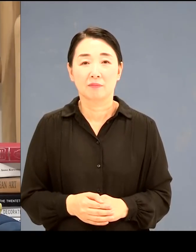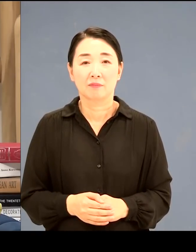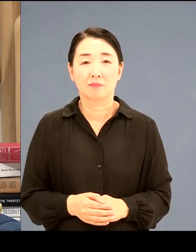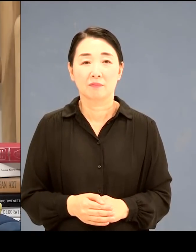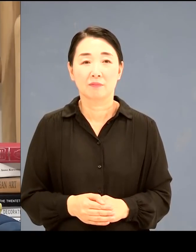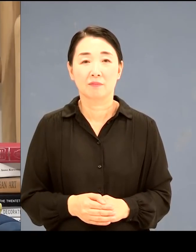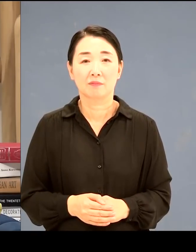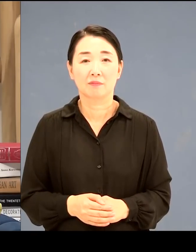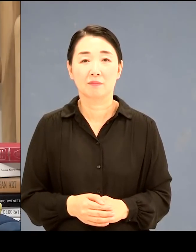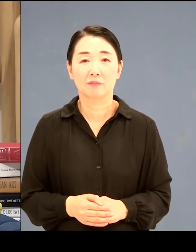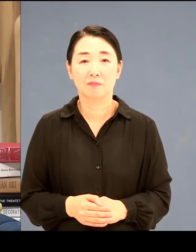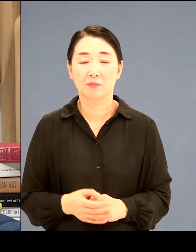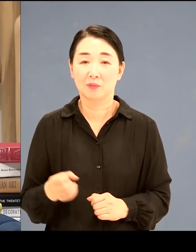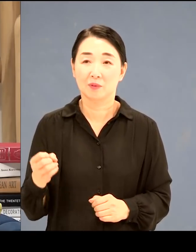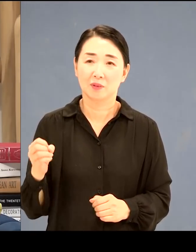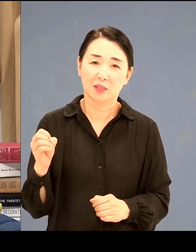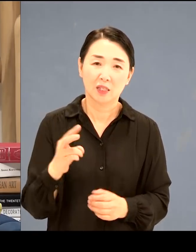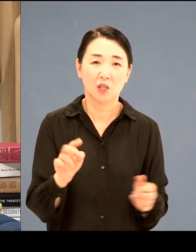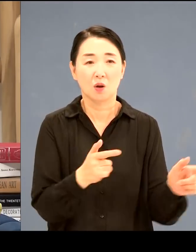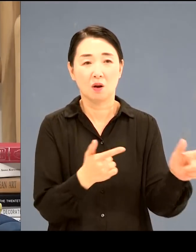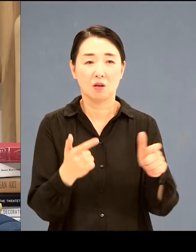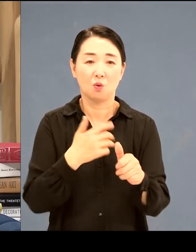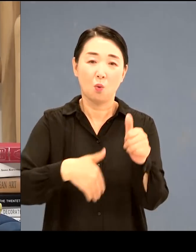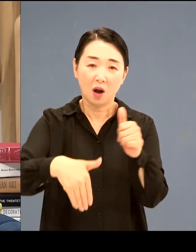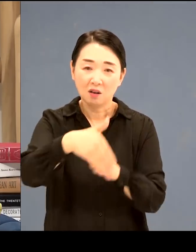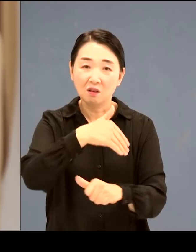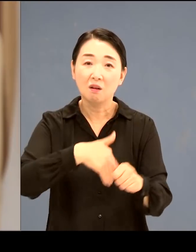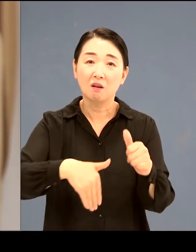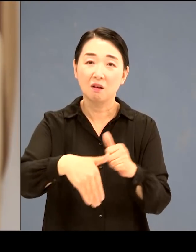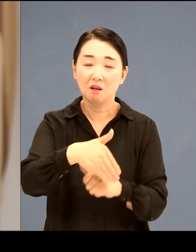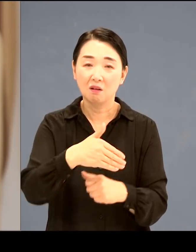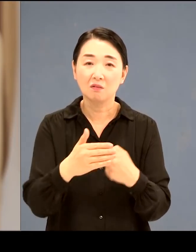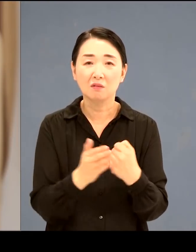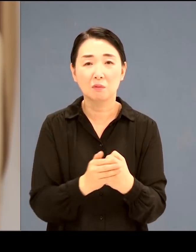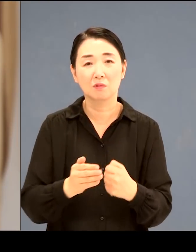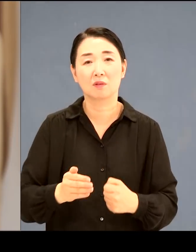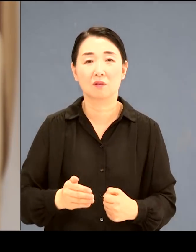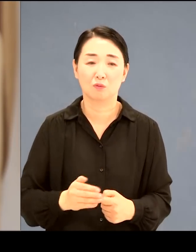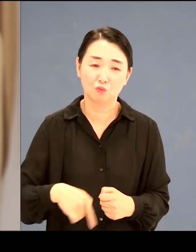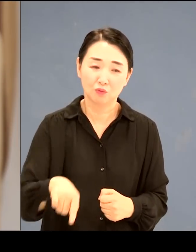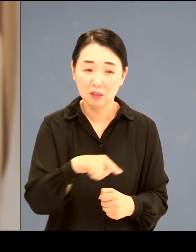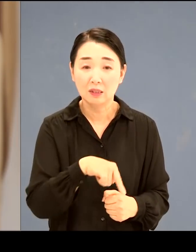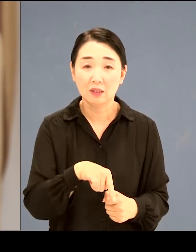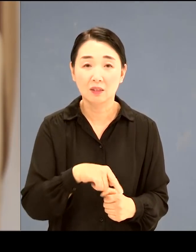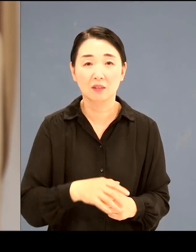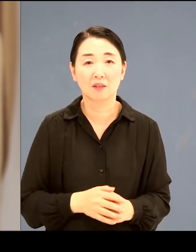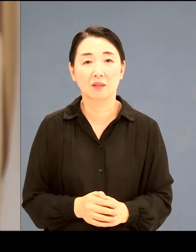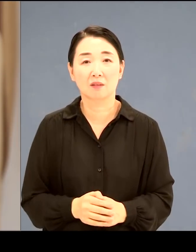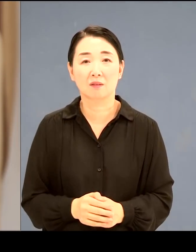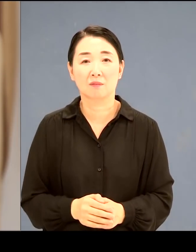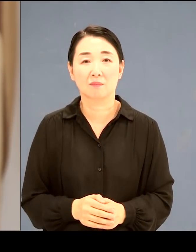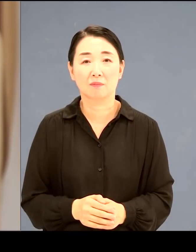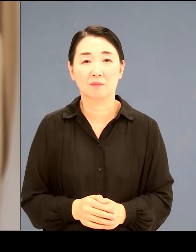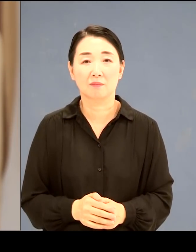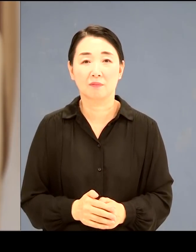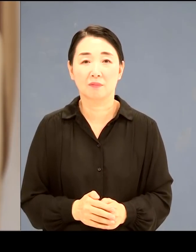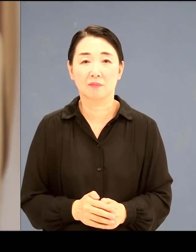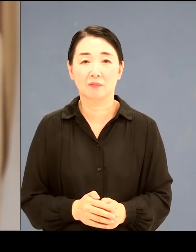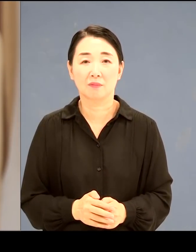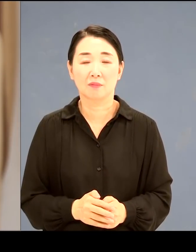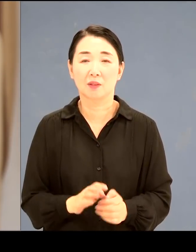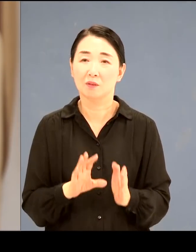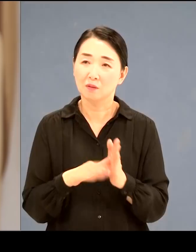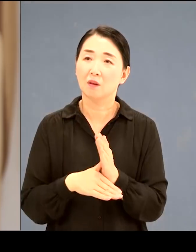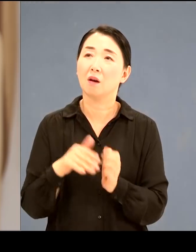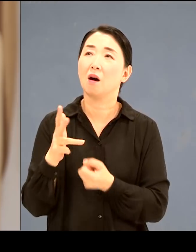다시 또 여러 가지 환경들로 인하여서 다시 그때는 저희가 너무